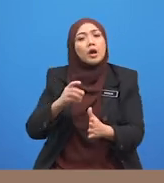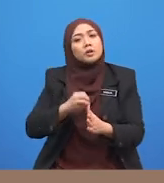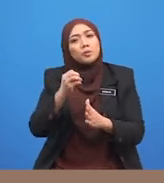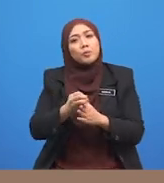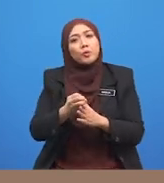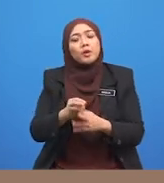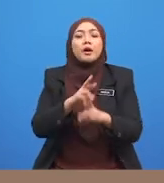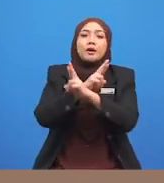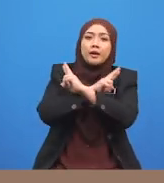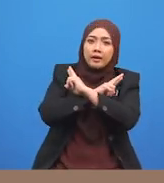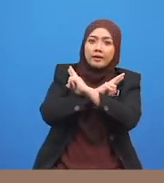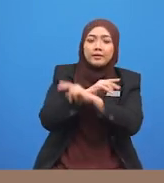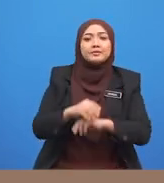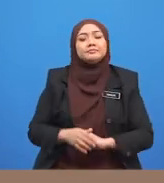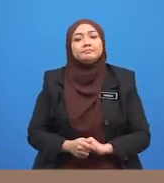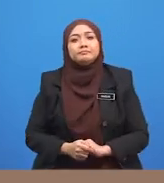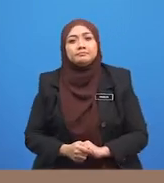kota.